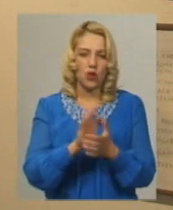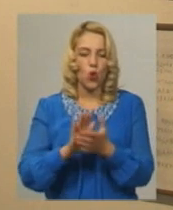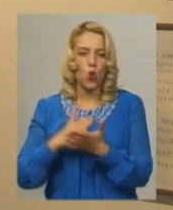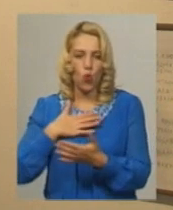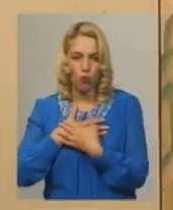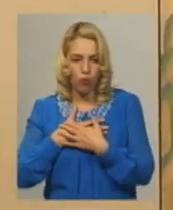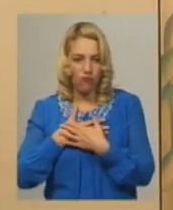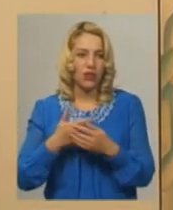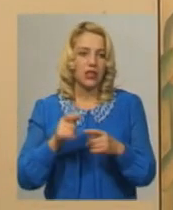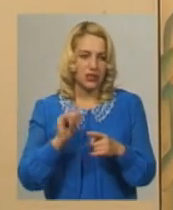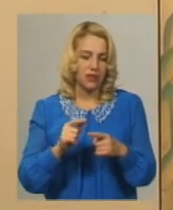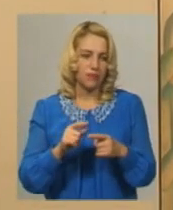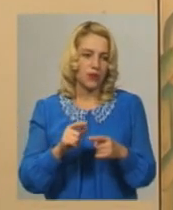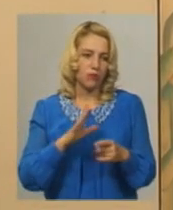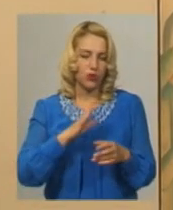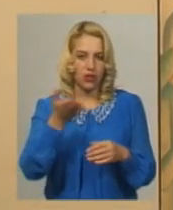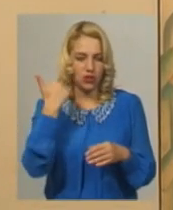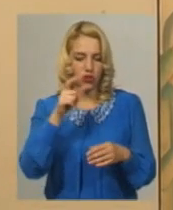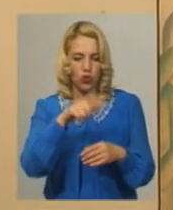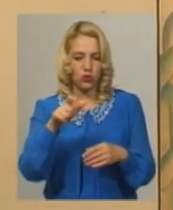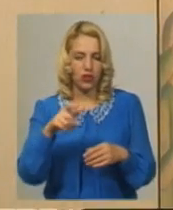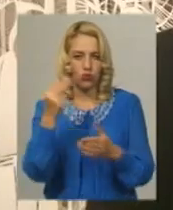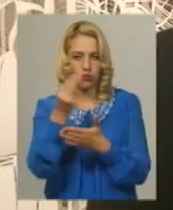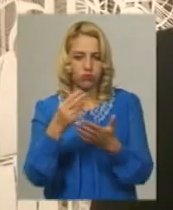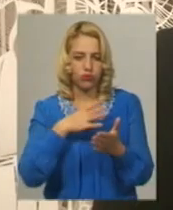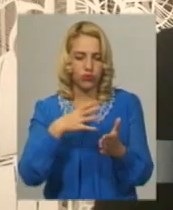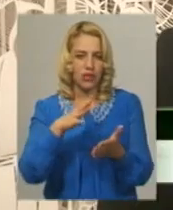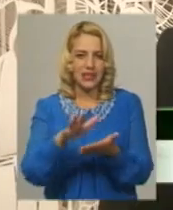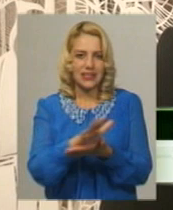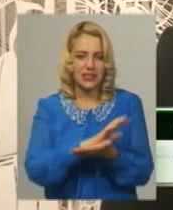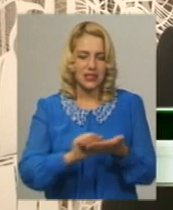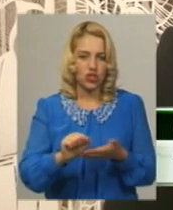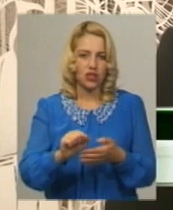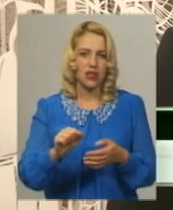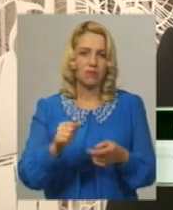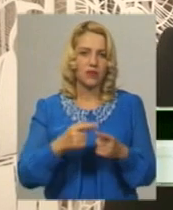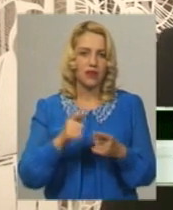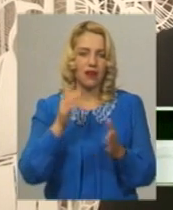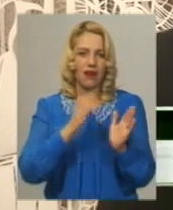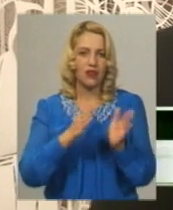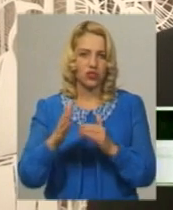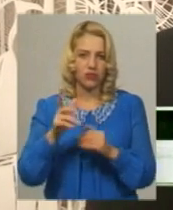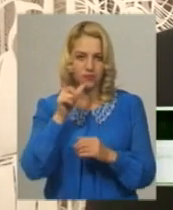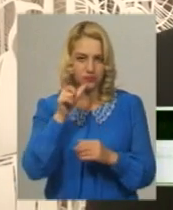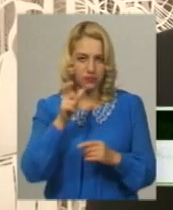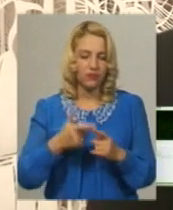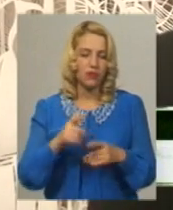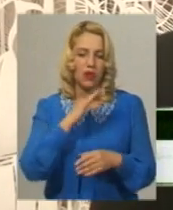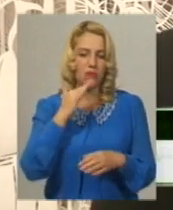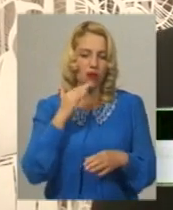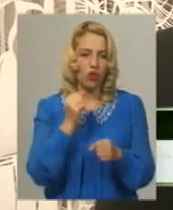учні було знищено тоталітарним режимом, розповідає Ольга Долінська. Дуже багато років вони були під